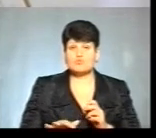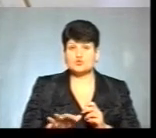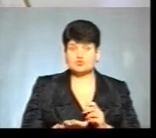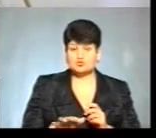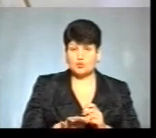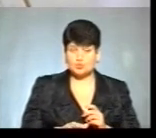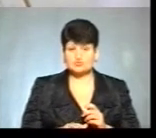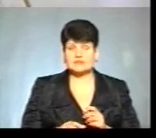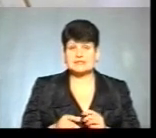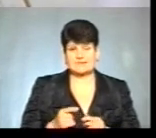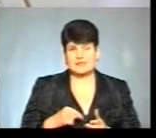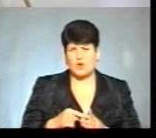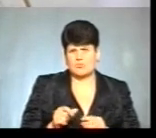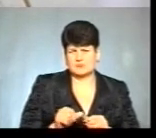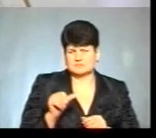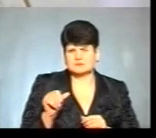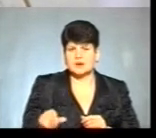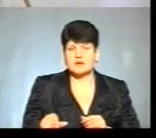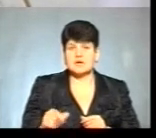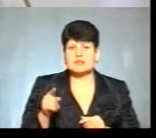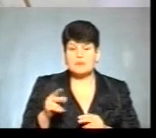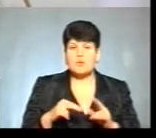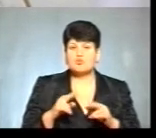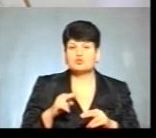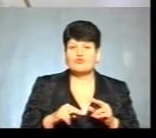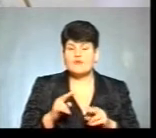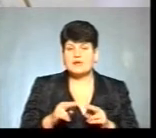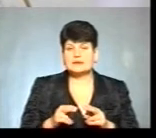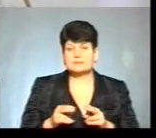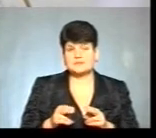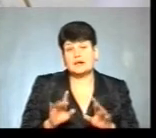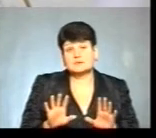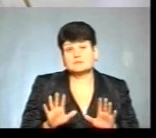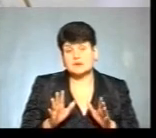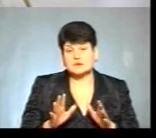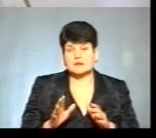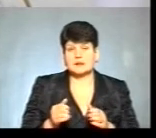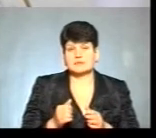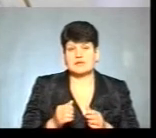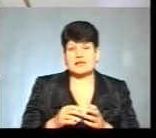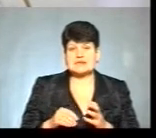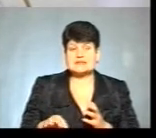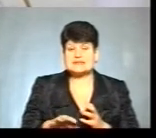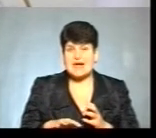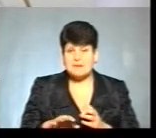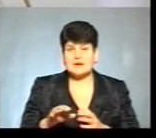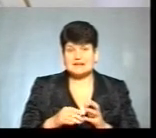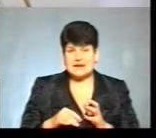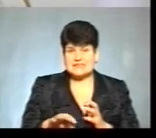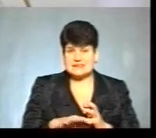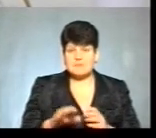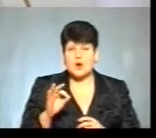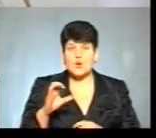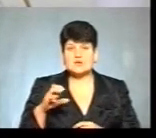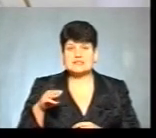І цю промислову зону в радянський період часу її побудували, скажімо там, так вийшло, що на землях Острівської, навіть тоді ще Березовицької